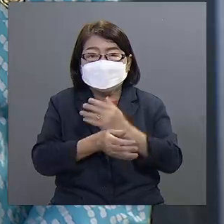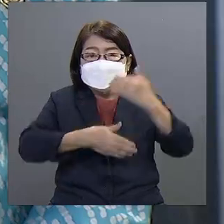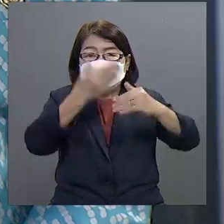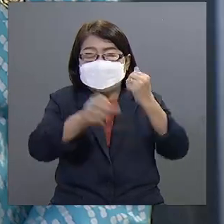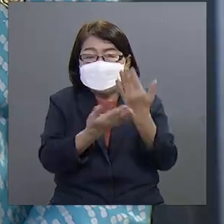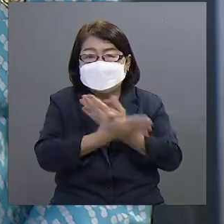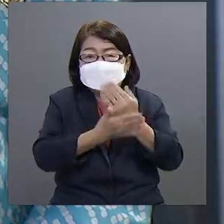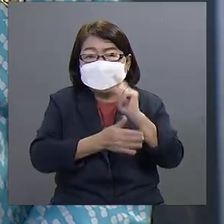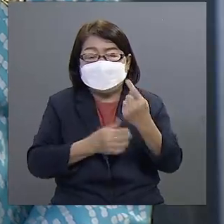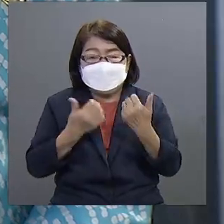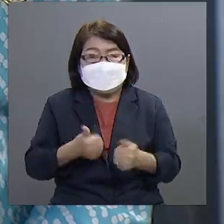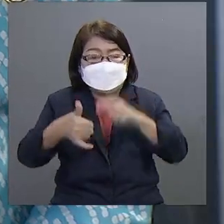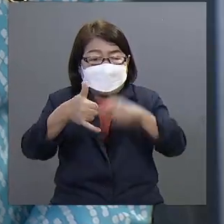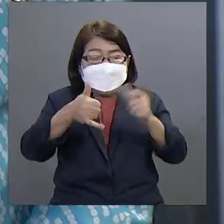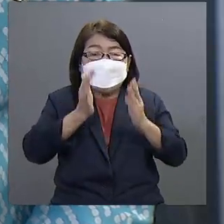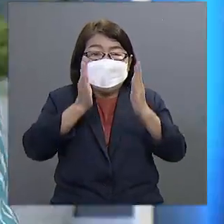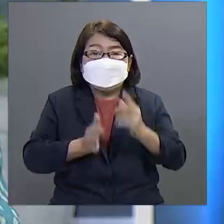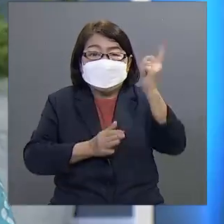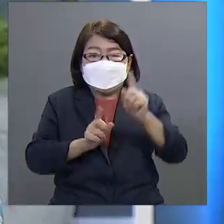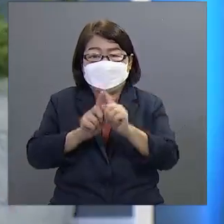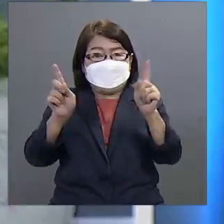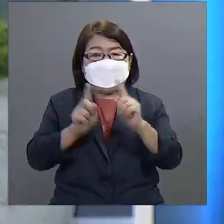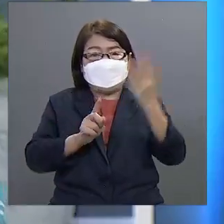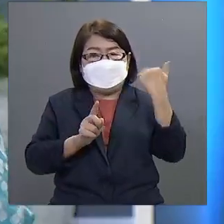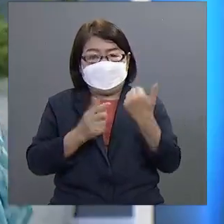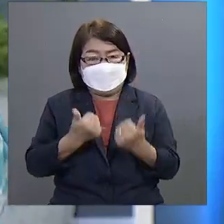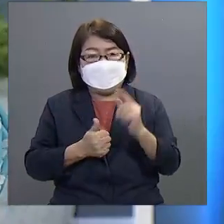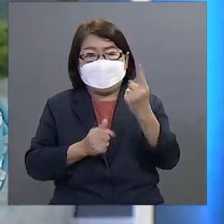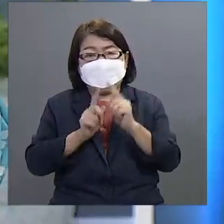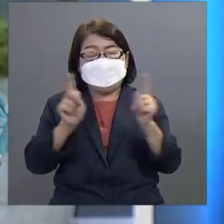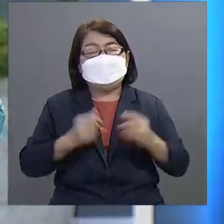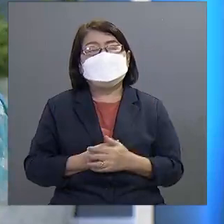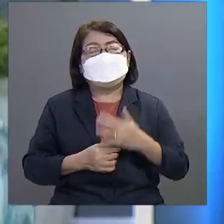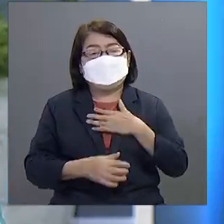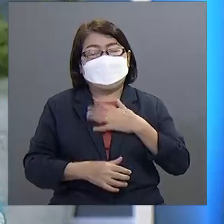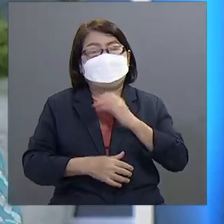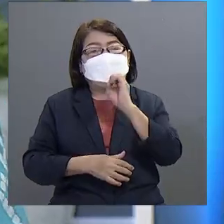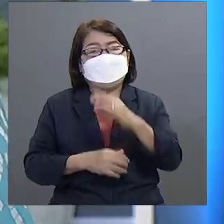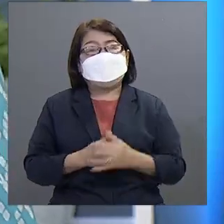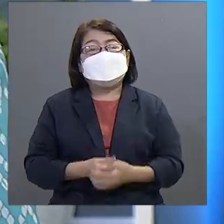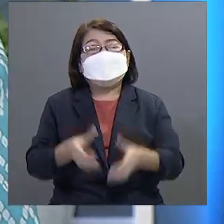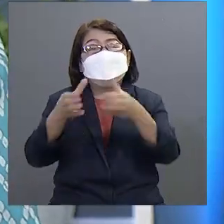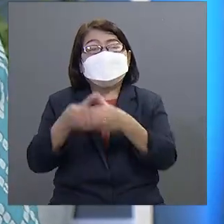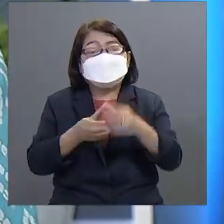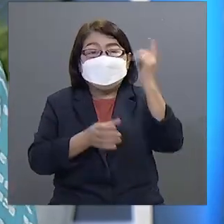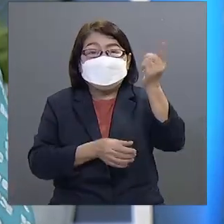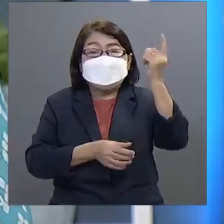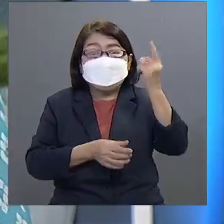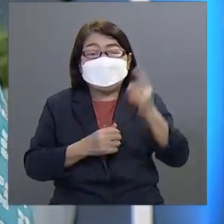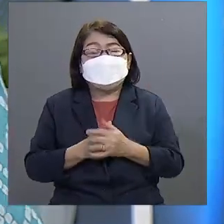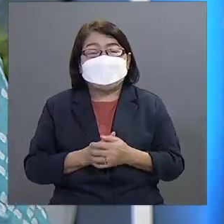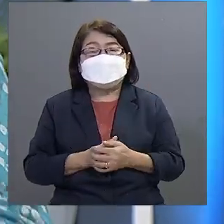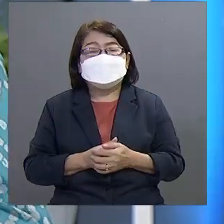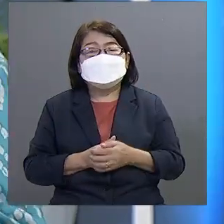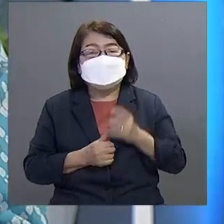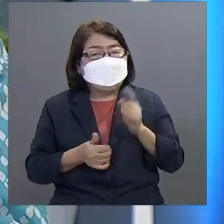นนี้กับก่อนหน้านี้ก็ไม่เหมือนกันแล้ว คือเรียนอย่างนี้นะครับวันนี้นะครับภาคการท่องเที่ยวเนี่ย เราต้องทุกคนเนี่ย